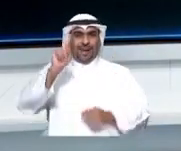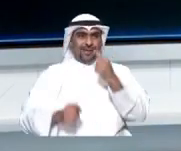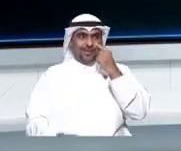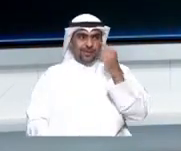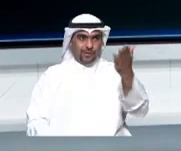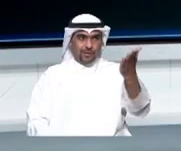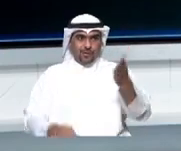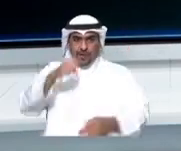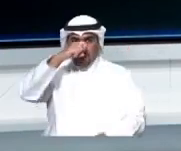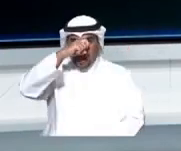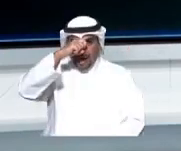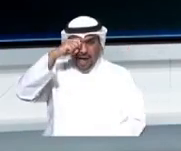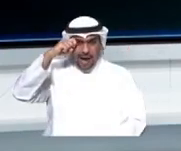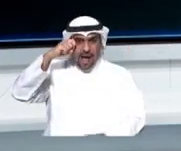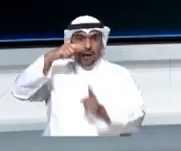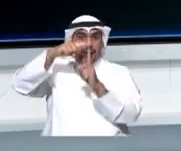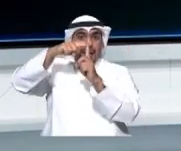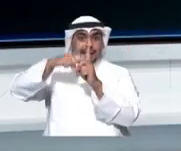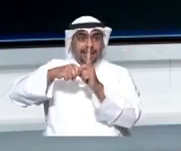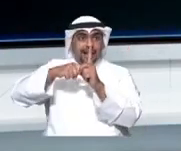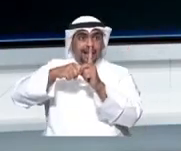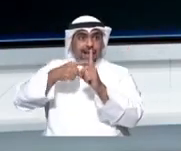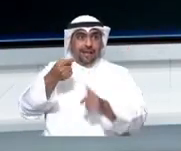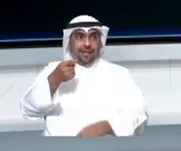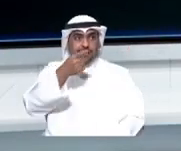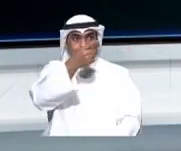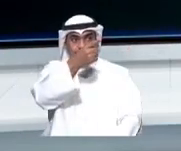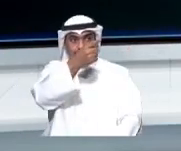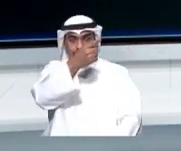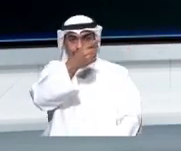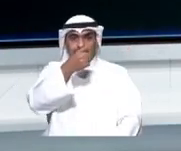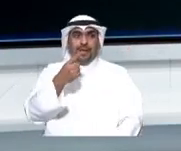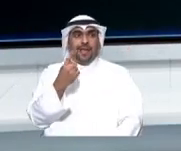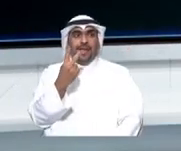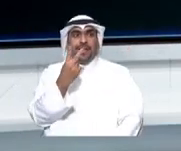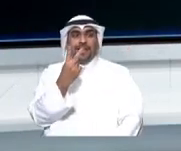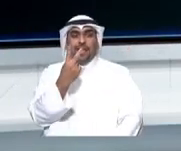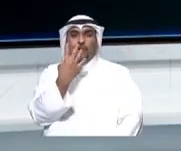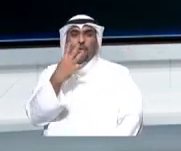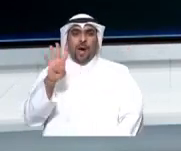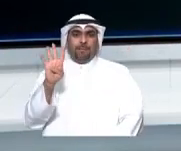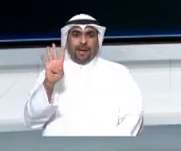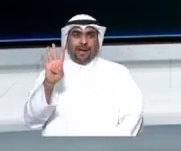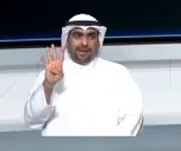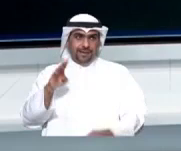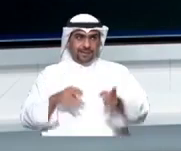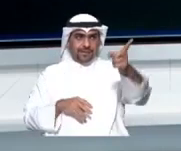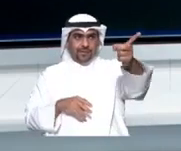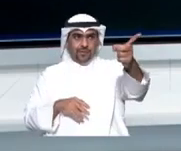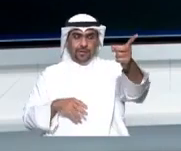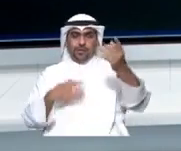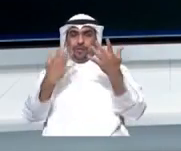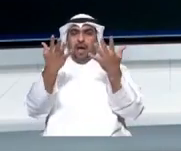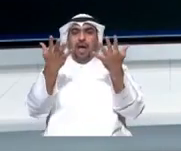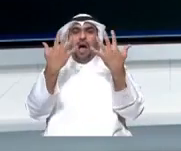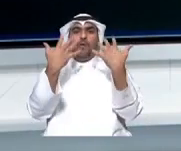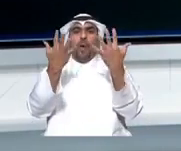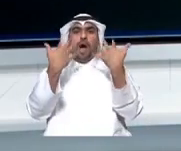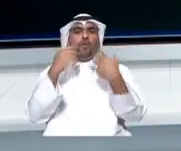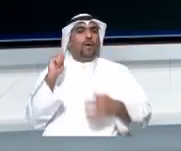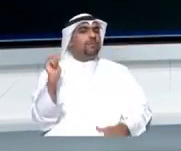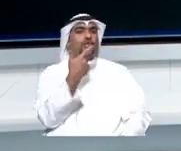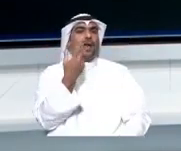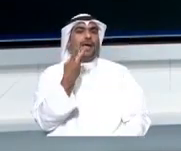الحرارة. حاليا بعض الغيوم متفرقة في مدينة الكويت، في سماء مدينة الكويت، رياح جنوبية شرقية سرعتها 22 كيلومتر